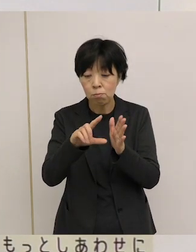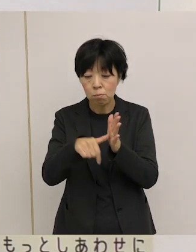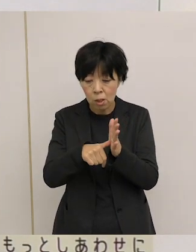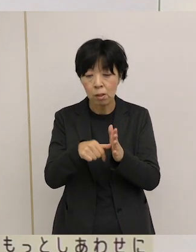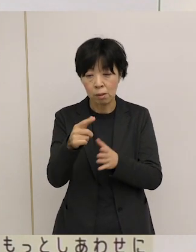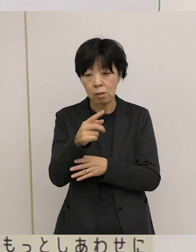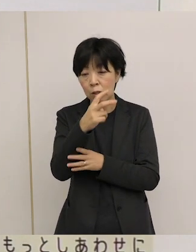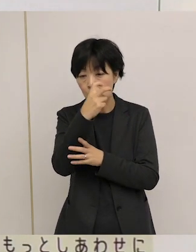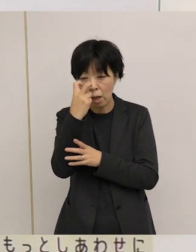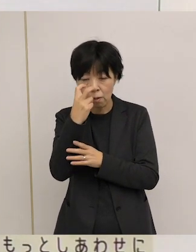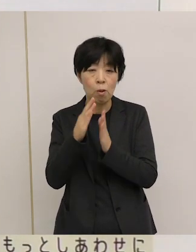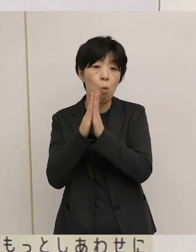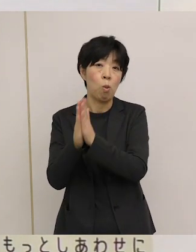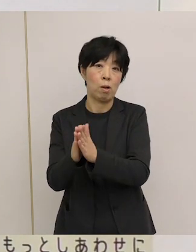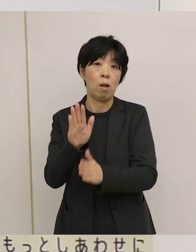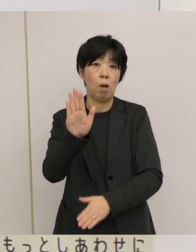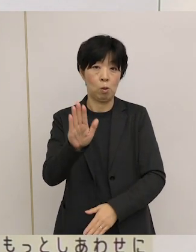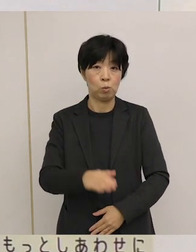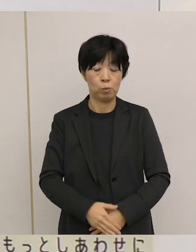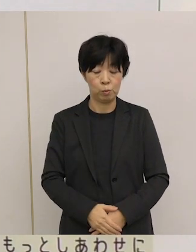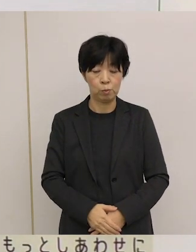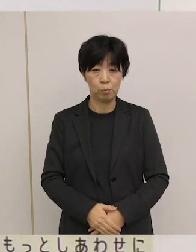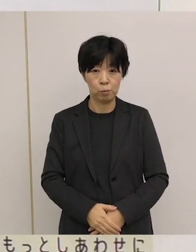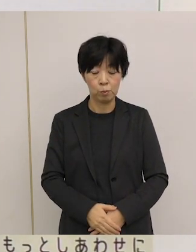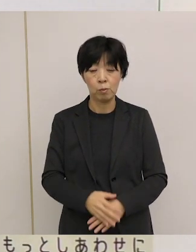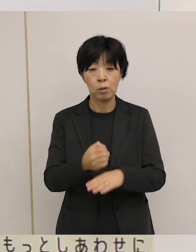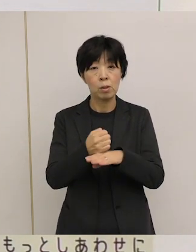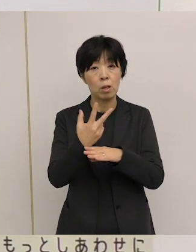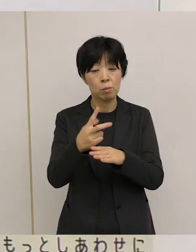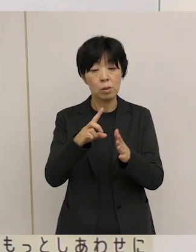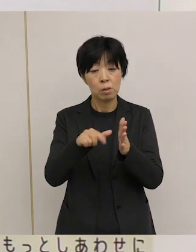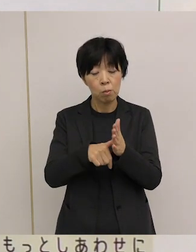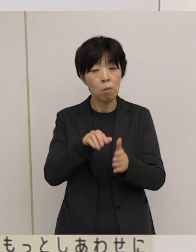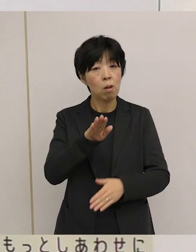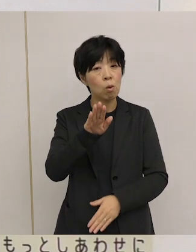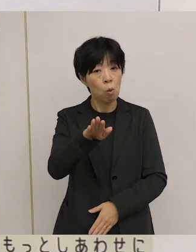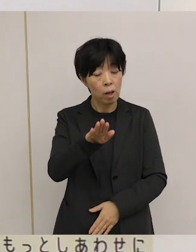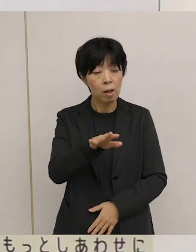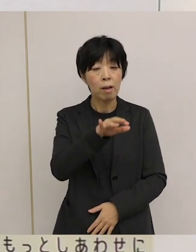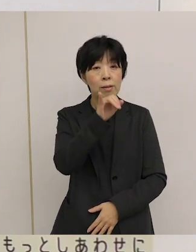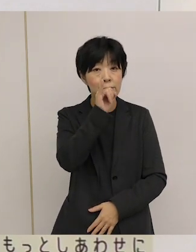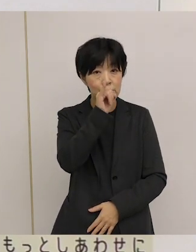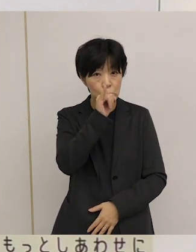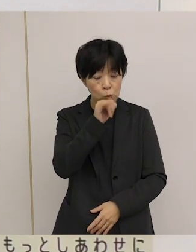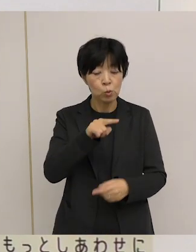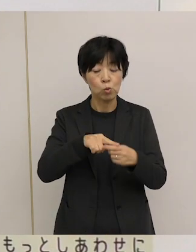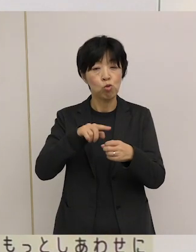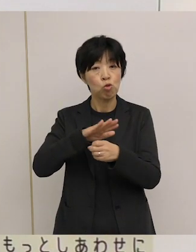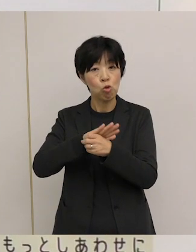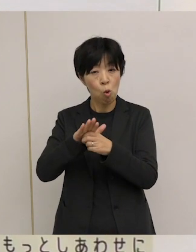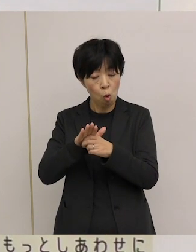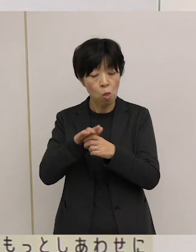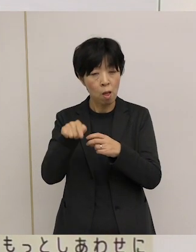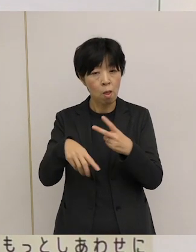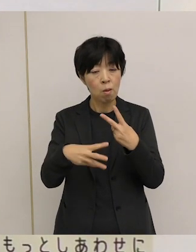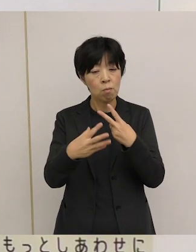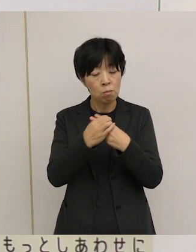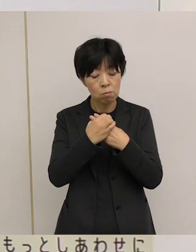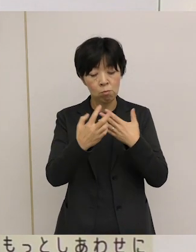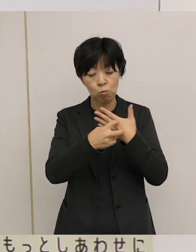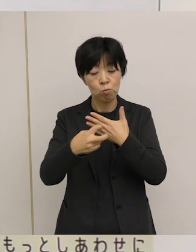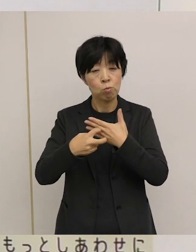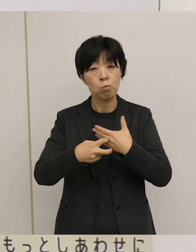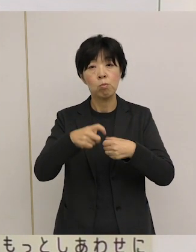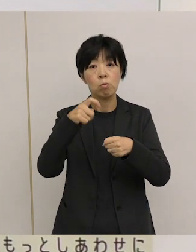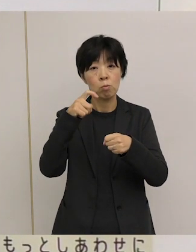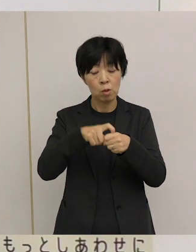冬の流行期に向けて、身近な医療機関で季節性インフルエンザと新型コロナウイルス感染症の